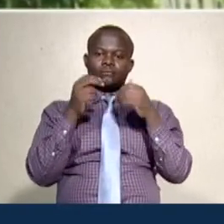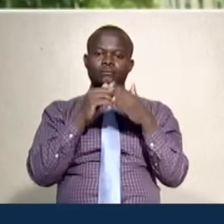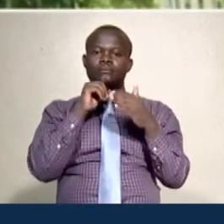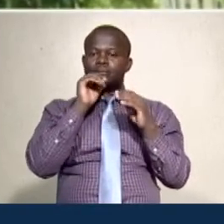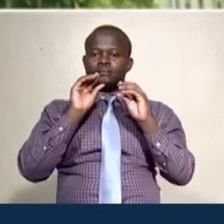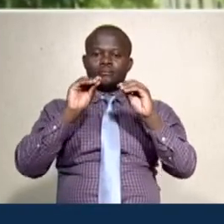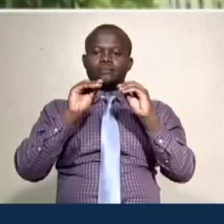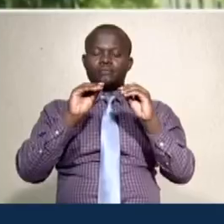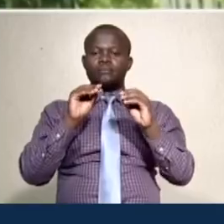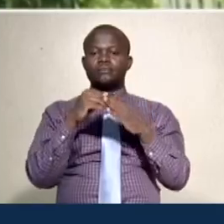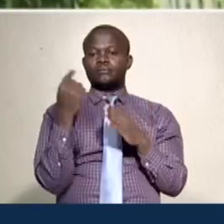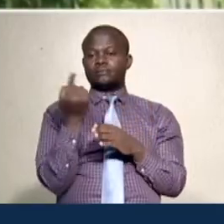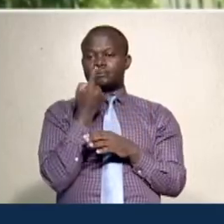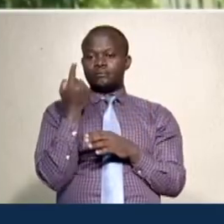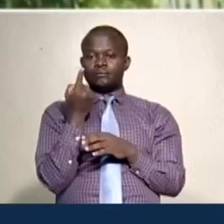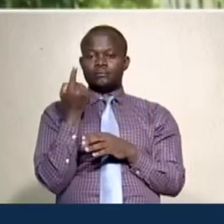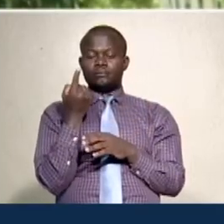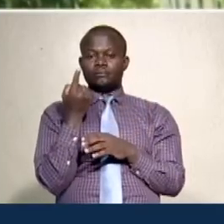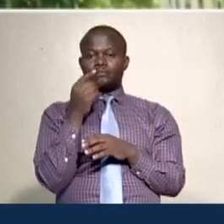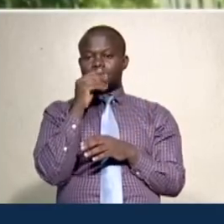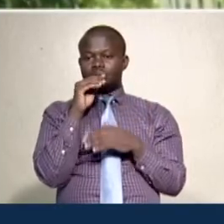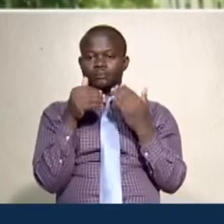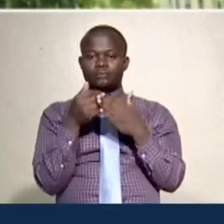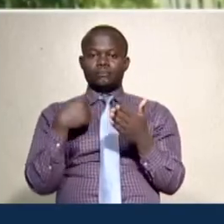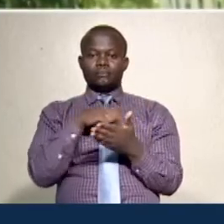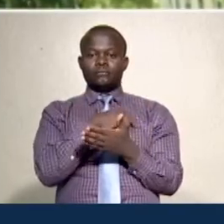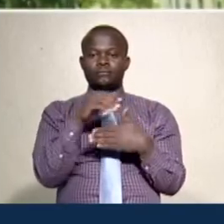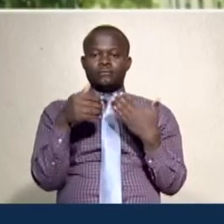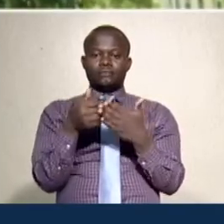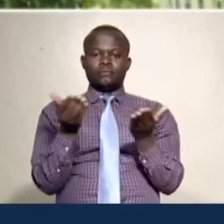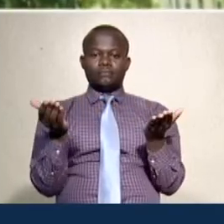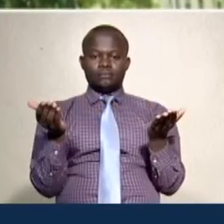twigisha gusa amateori. Abana barakoranye umuhati